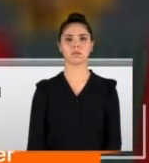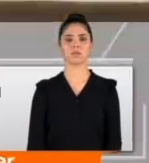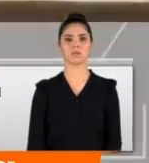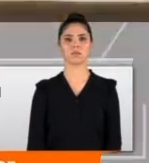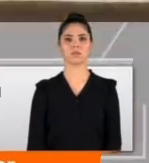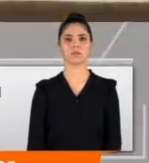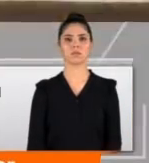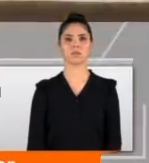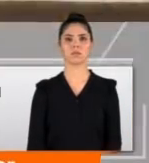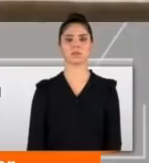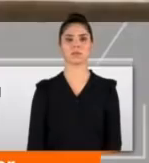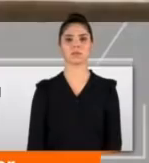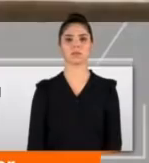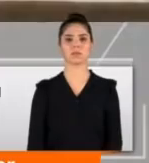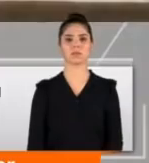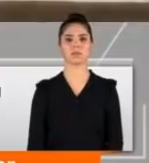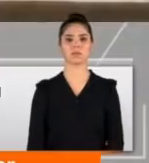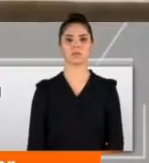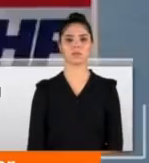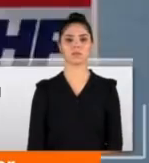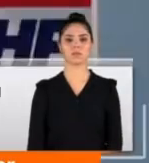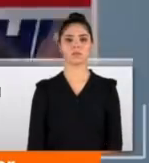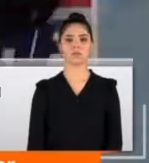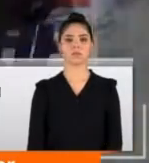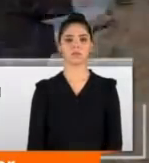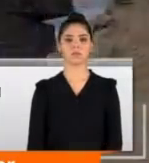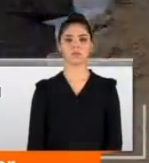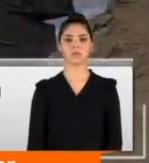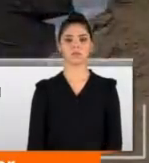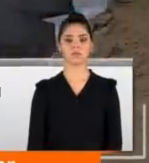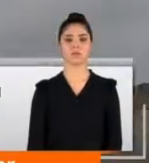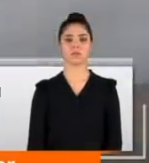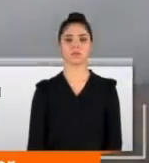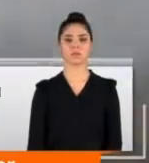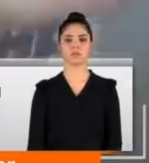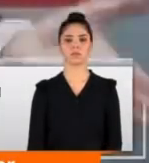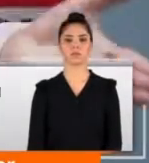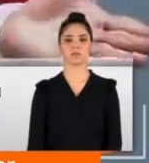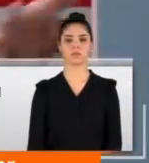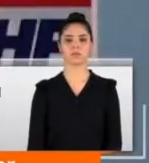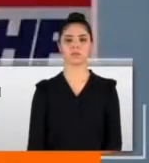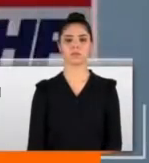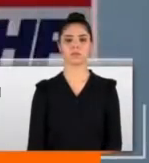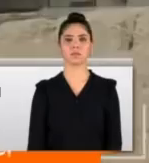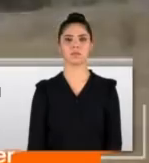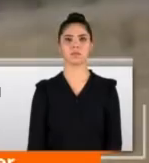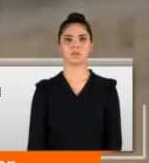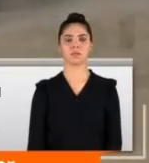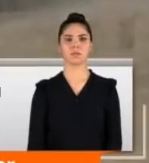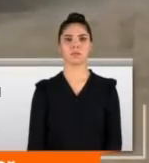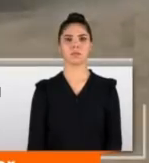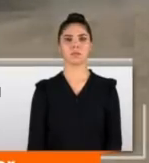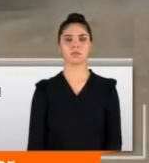edecek ve sen bunu kapıya koyamayacaksın. Ordu diyoruz, bizim ordumuz diyoruz, şehitlerimiz diyoruz.